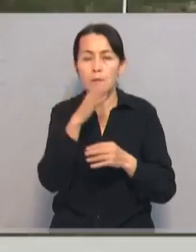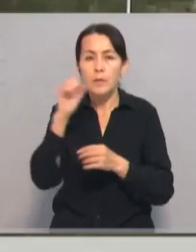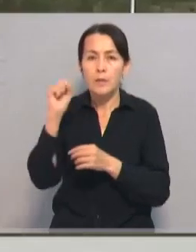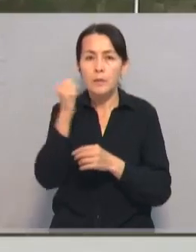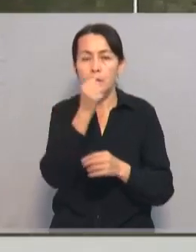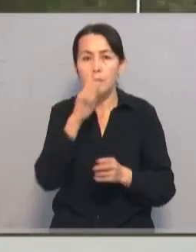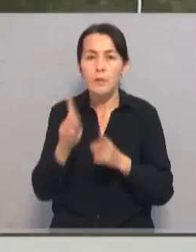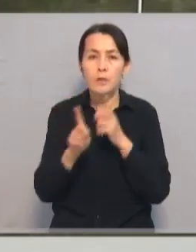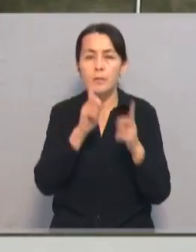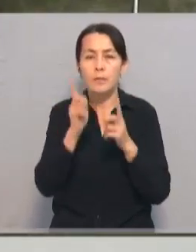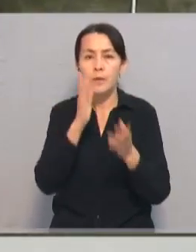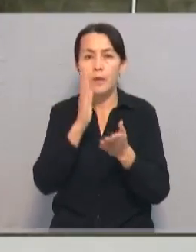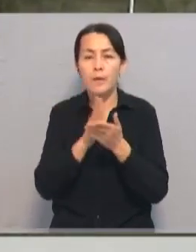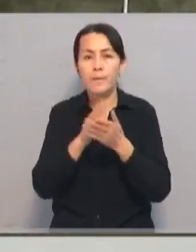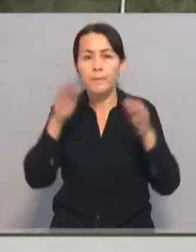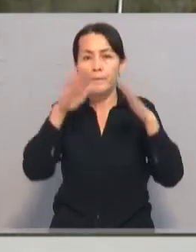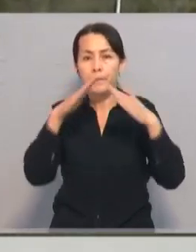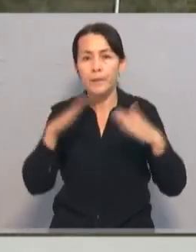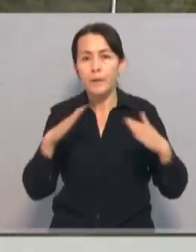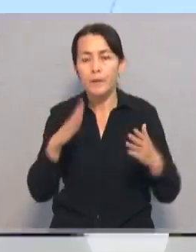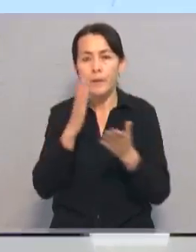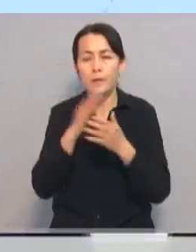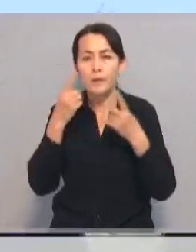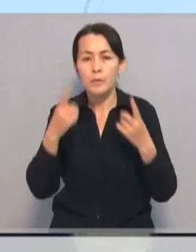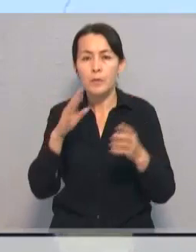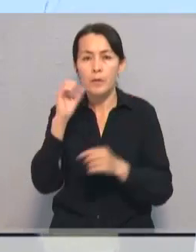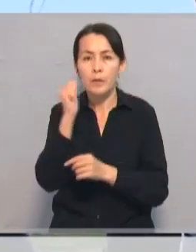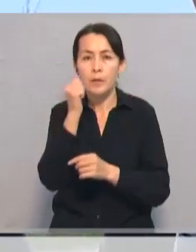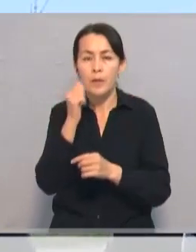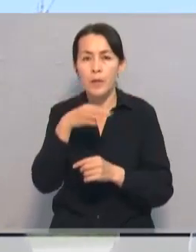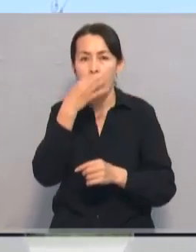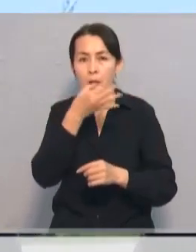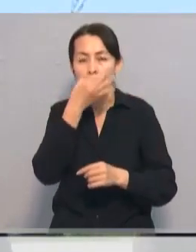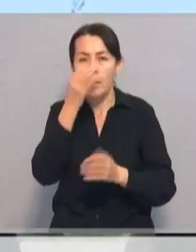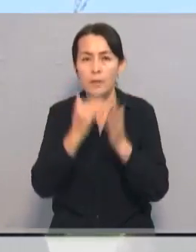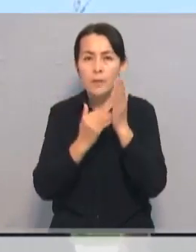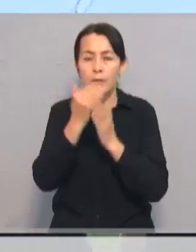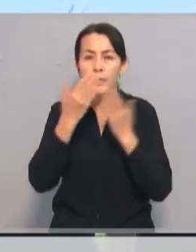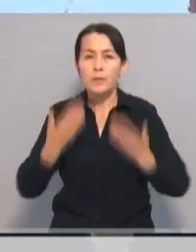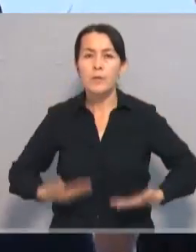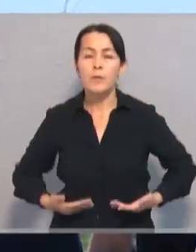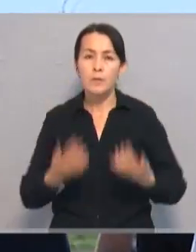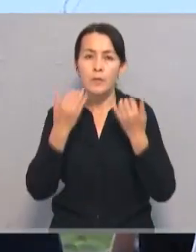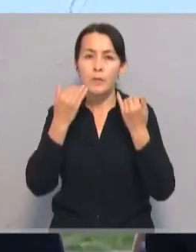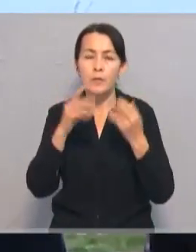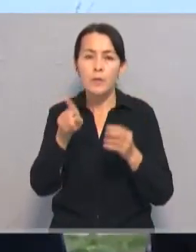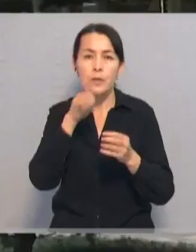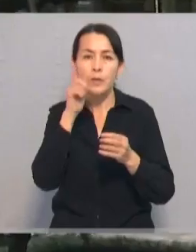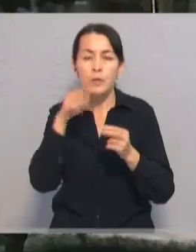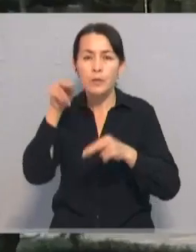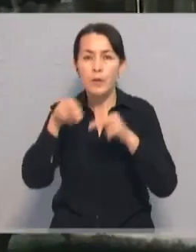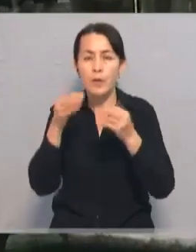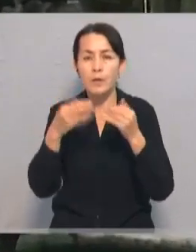саксаула шиповником акации катальпы и другие специалисты отметили высокую приживаемость и продуктивность зеленых